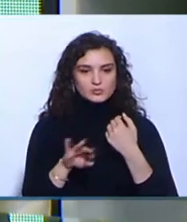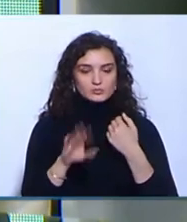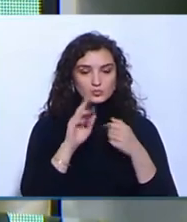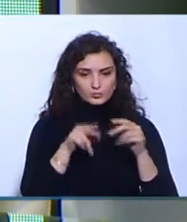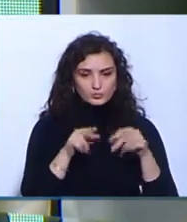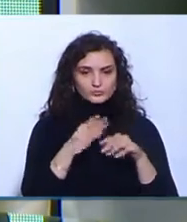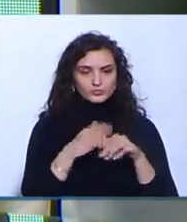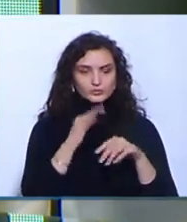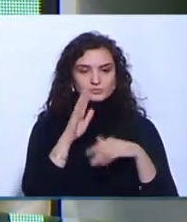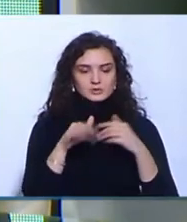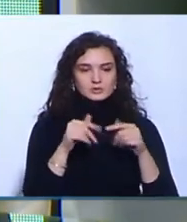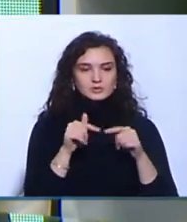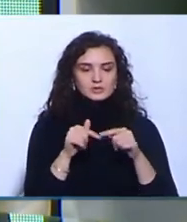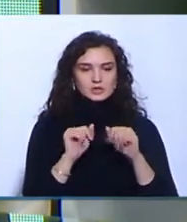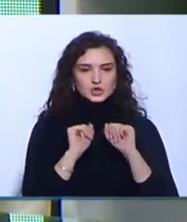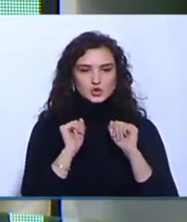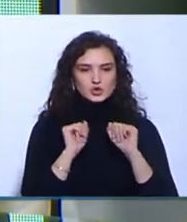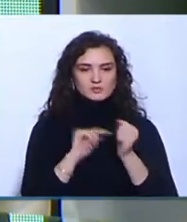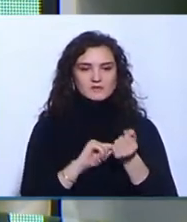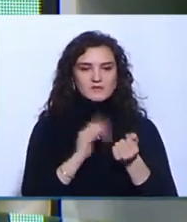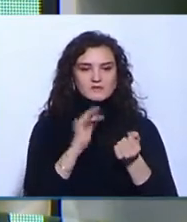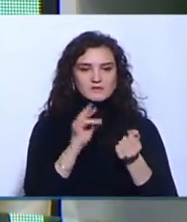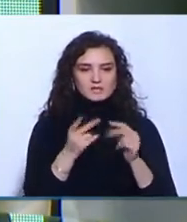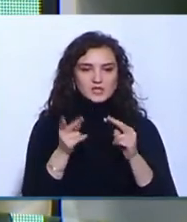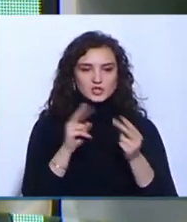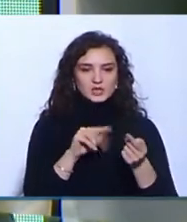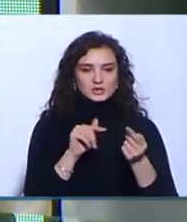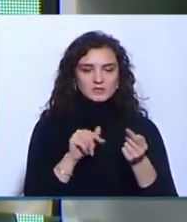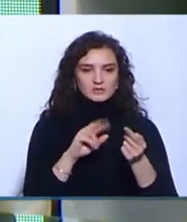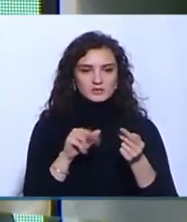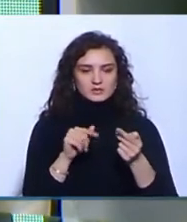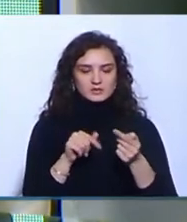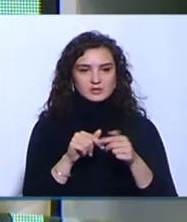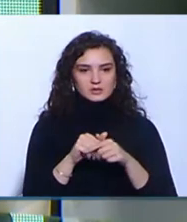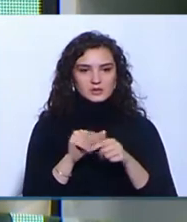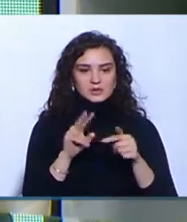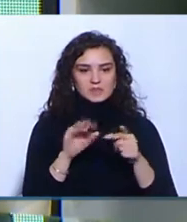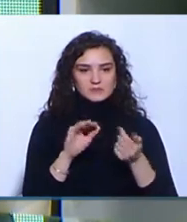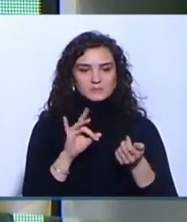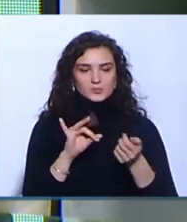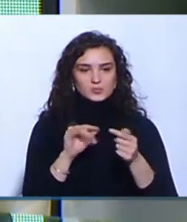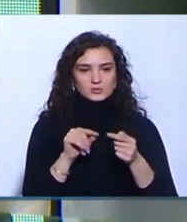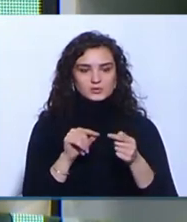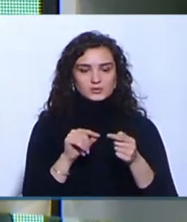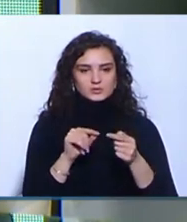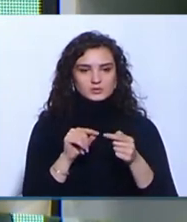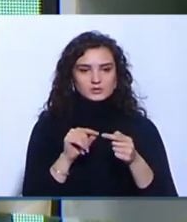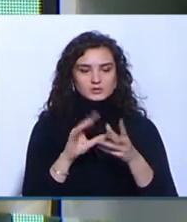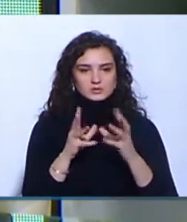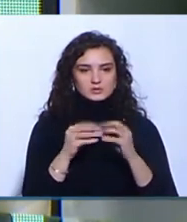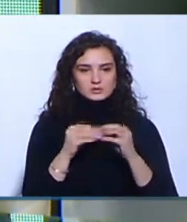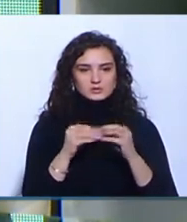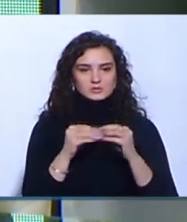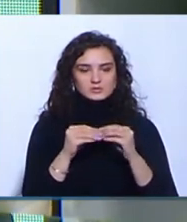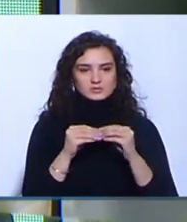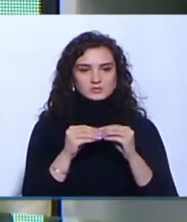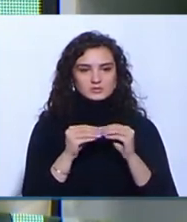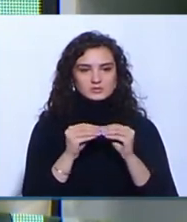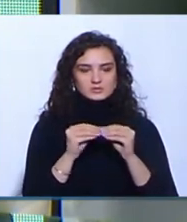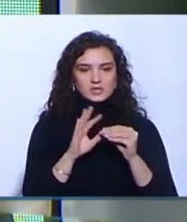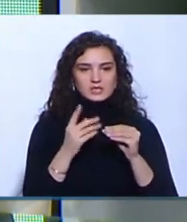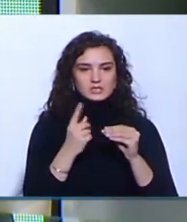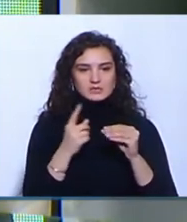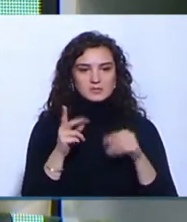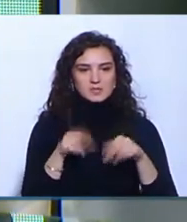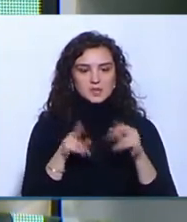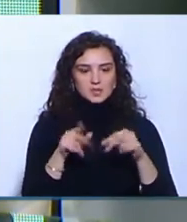როდესაც ლიმფის გადაყვანას ცდილობდნენ ვენურ სისტემაში და იქ ვაკეთებთ ოპერაციები ლიმფოვენური ანასტომის, ან ლიმფურ სისტემას აერთებდნენ ვენურთან. არცერთმა